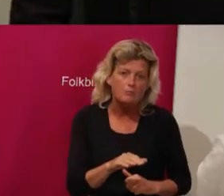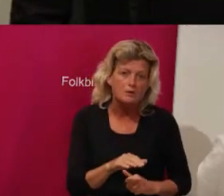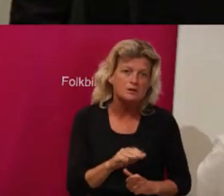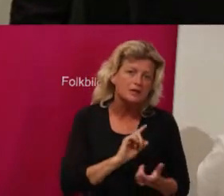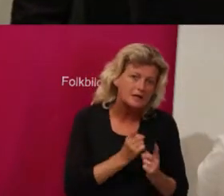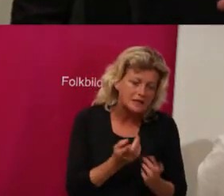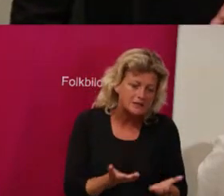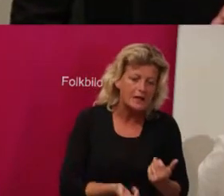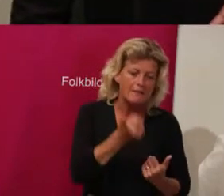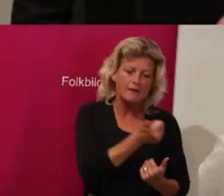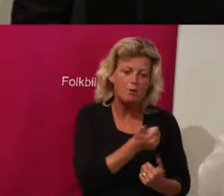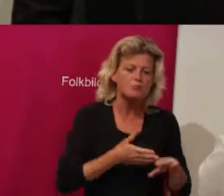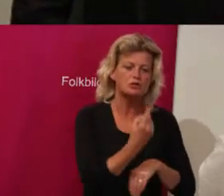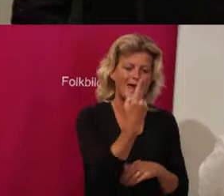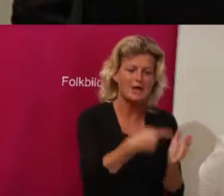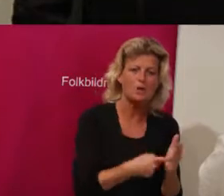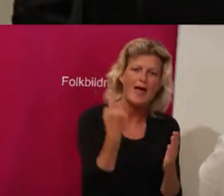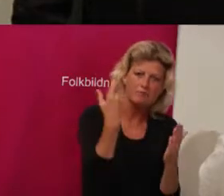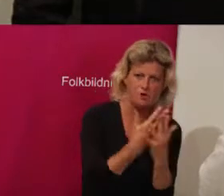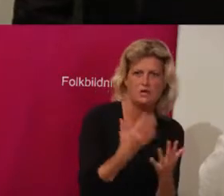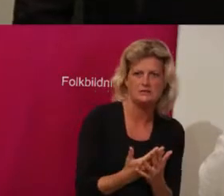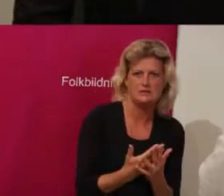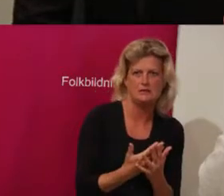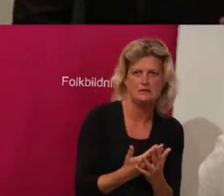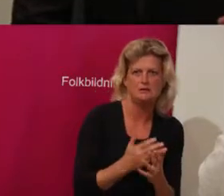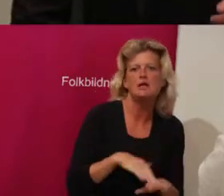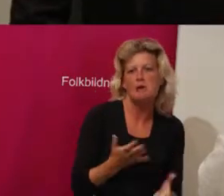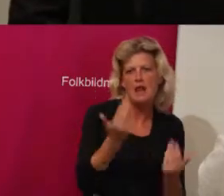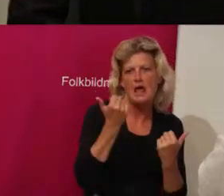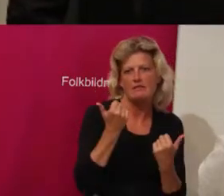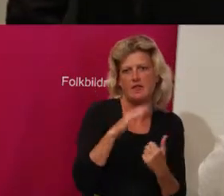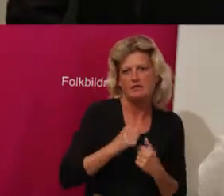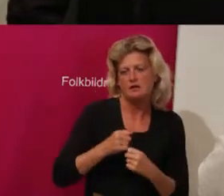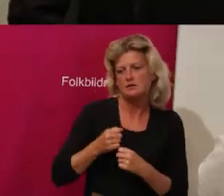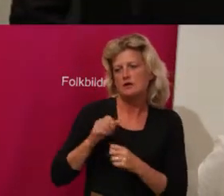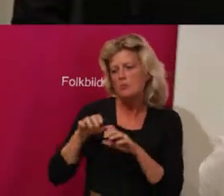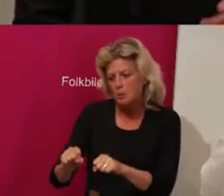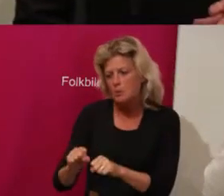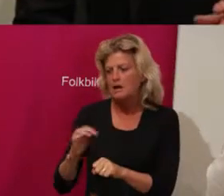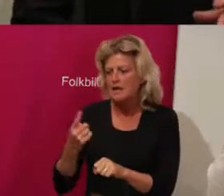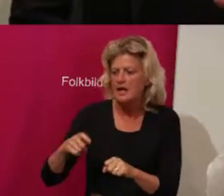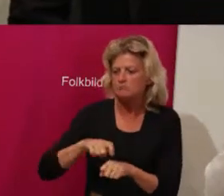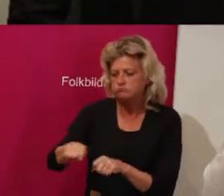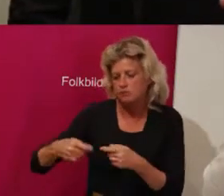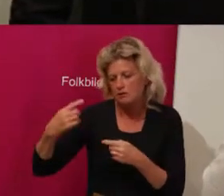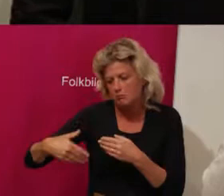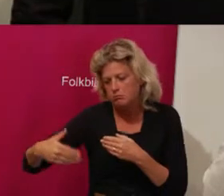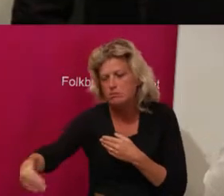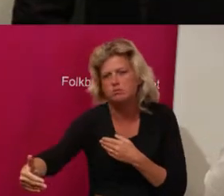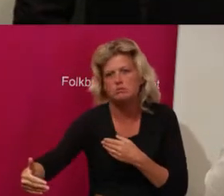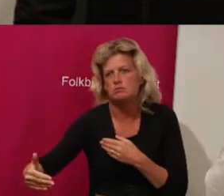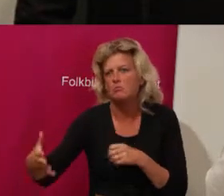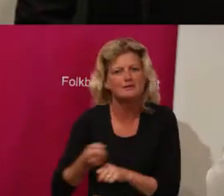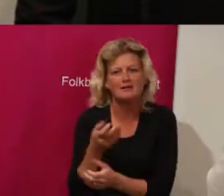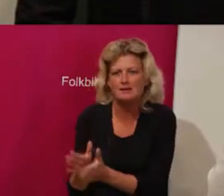kan vara lättare att gå på ett arrangemang, va? Än vad det kan vara att gå på en hel studiecirkel. Konsekvensen av det kan ju se olika ut. Det är